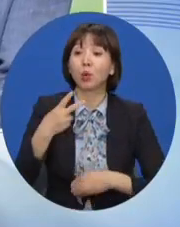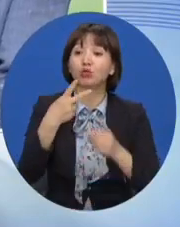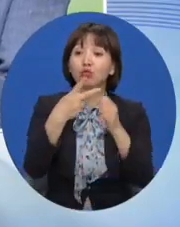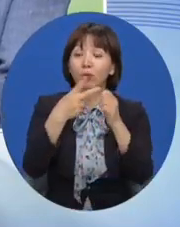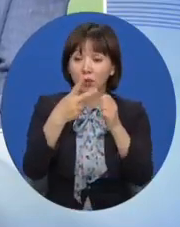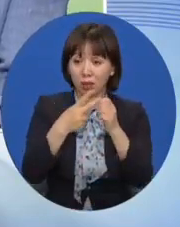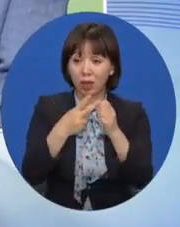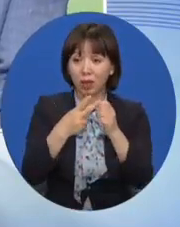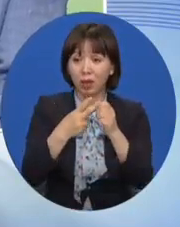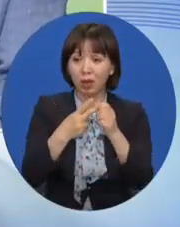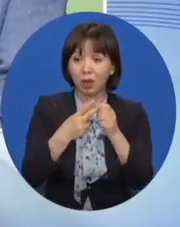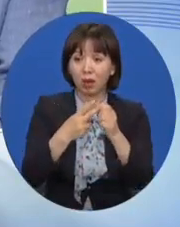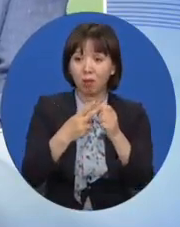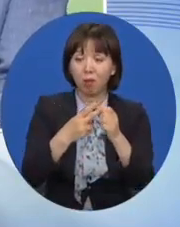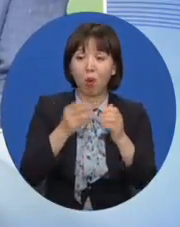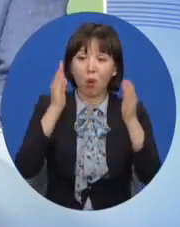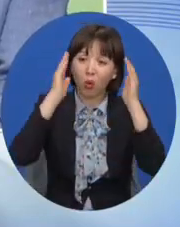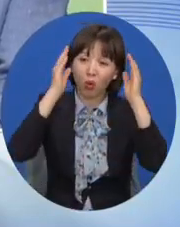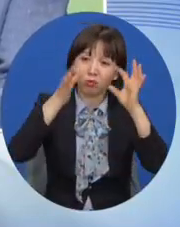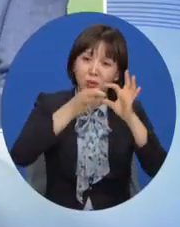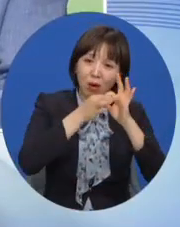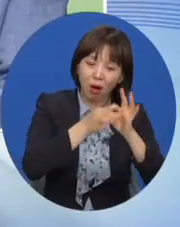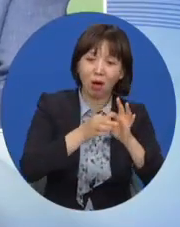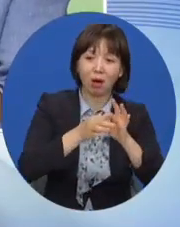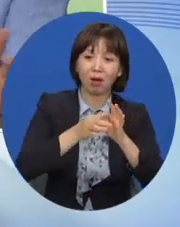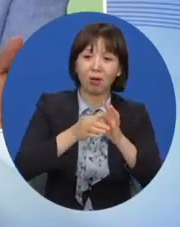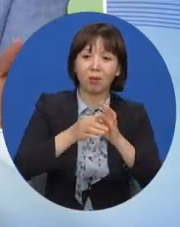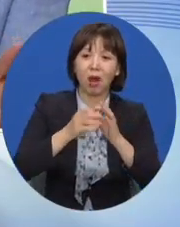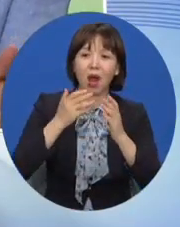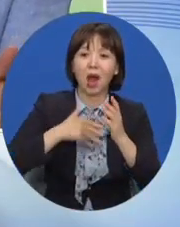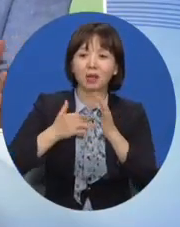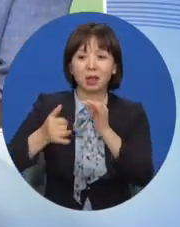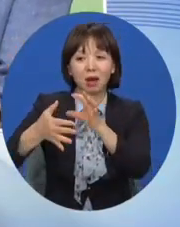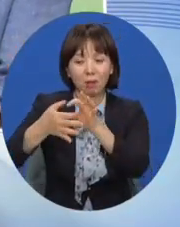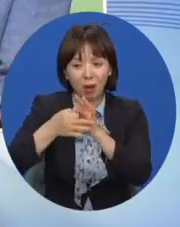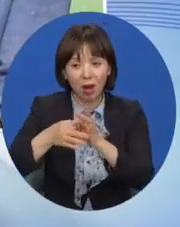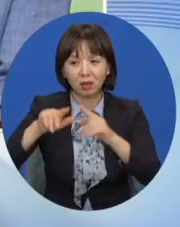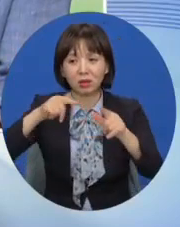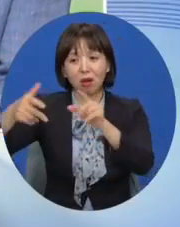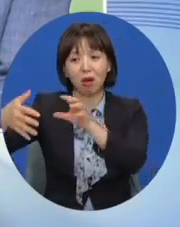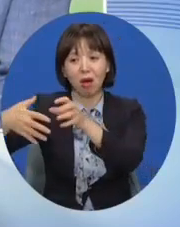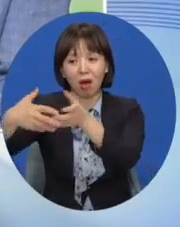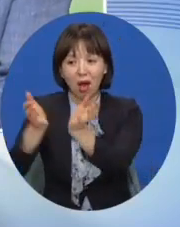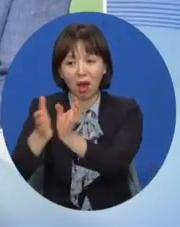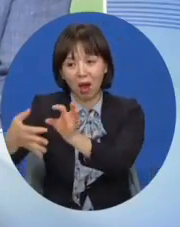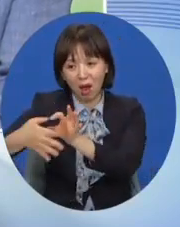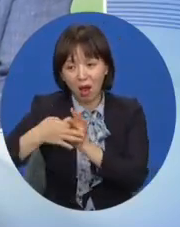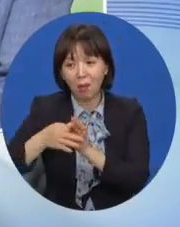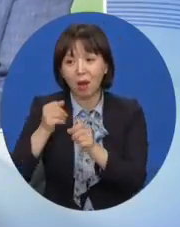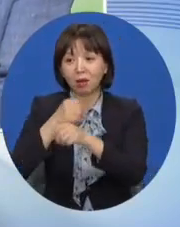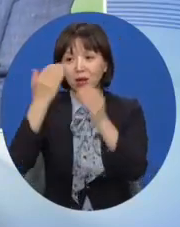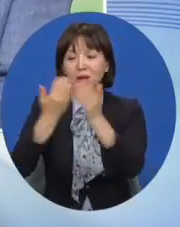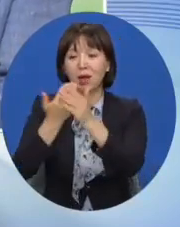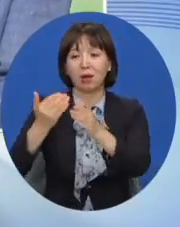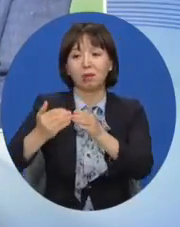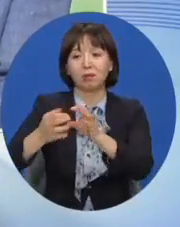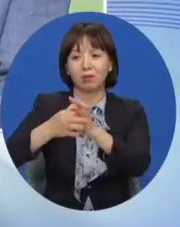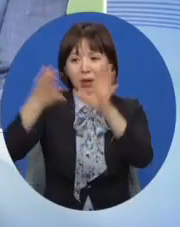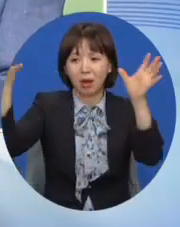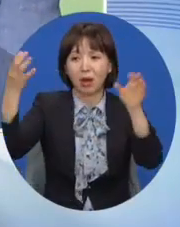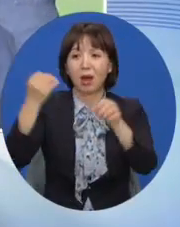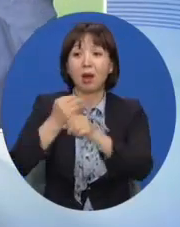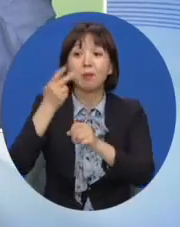번째로는요. 학연, 혈연, 정파 이런 것들을 다 버리고 통합해야 됩니다. 왜 미국이 초강대국이 되어